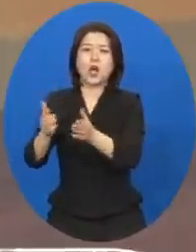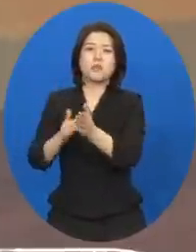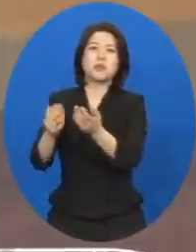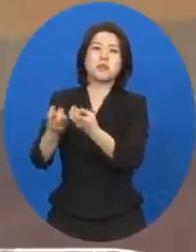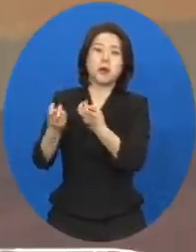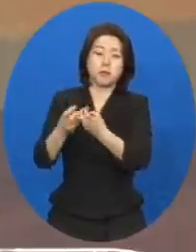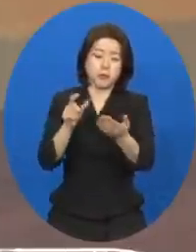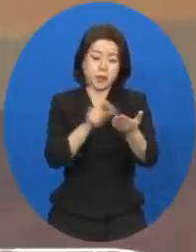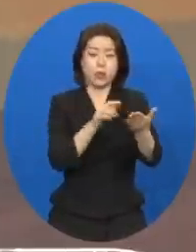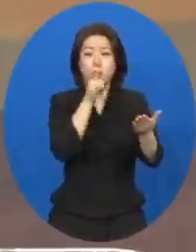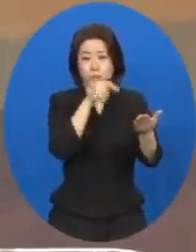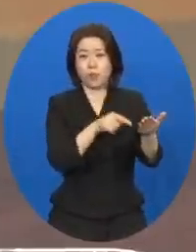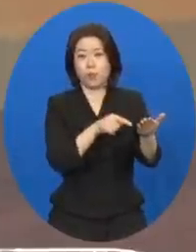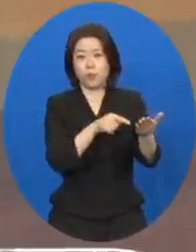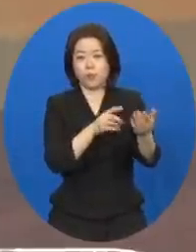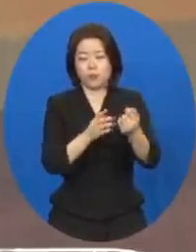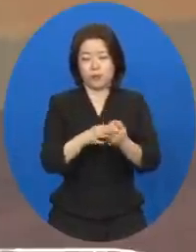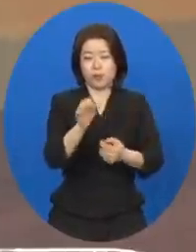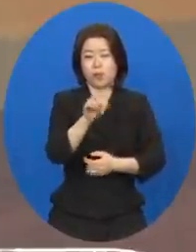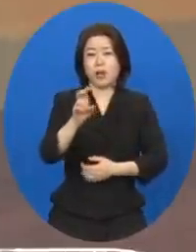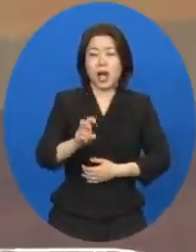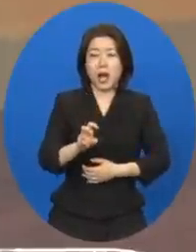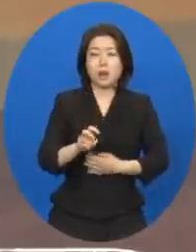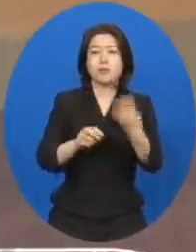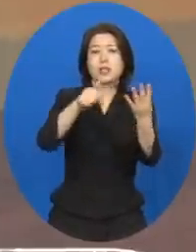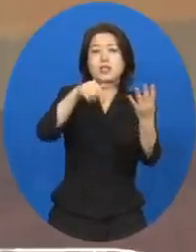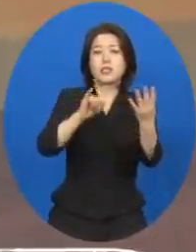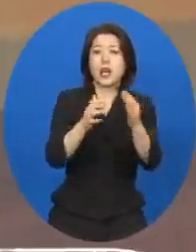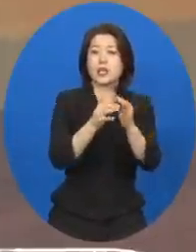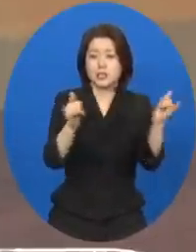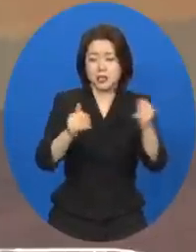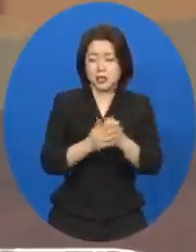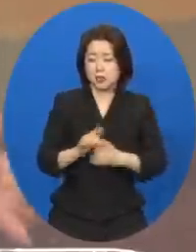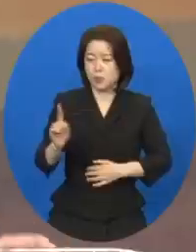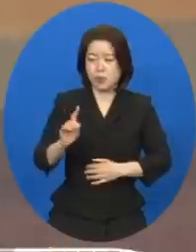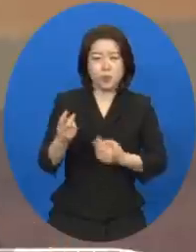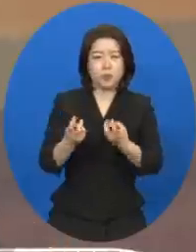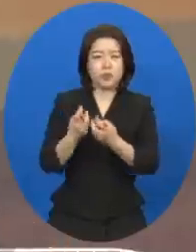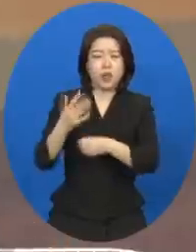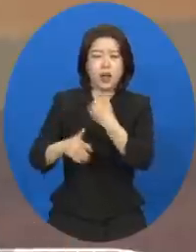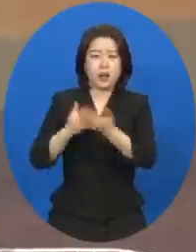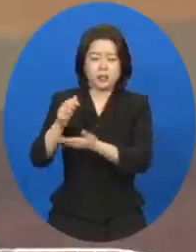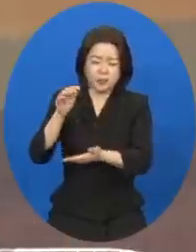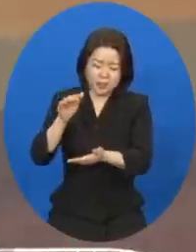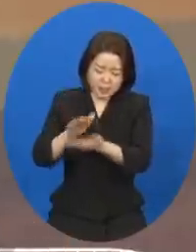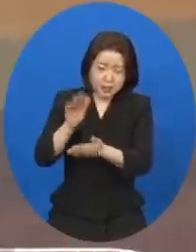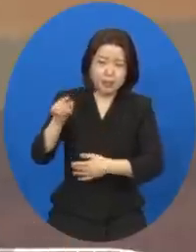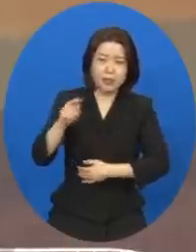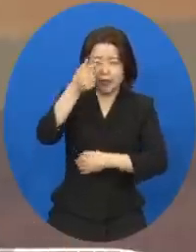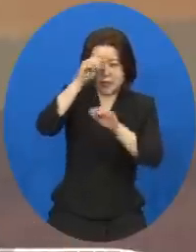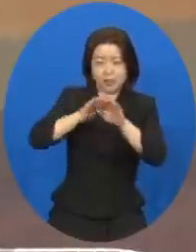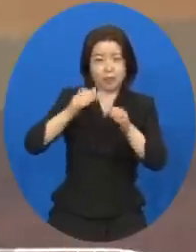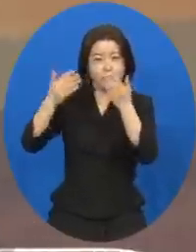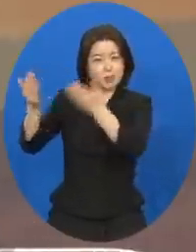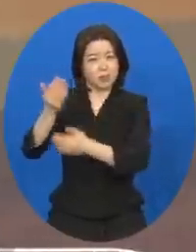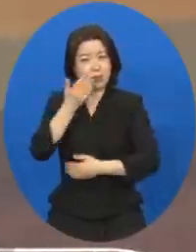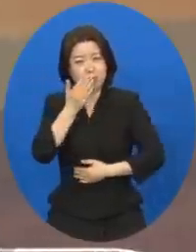여러분, 암 4기인 사람이 어떻게 하나님을 그렇게 뜨겁게 열정적으로 예배할 수